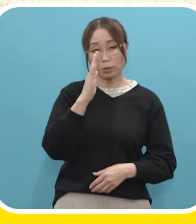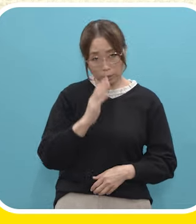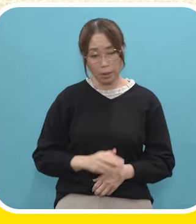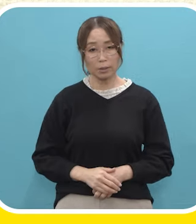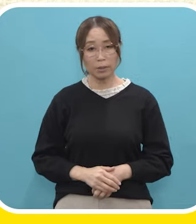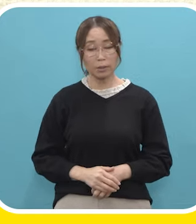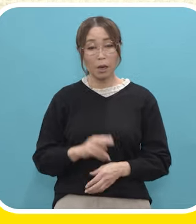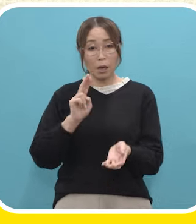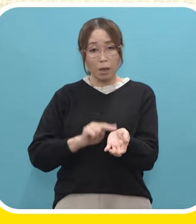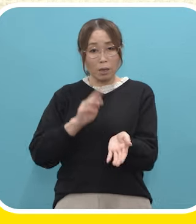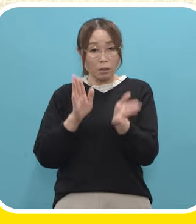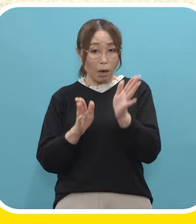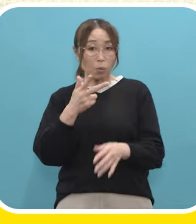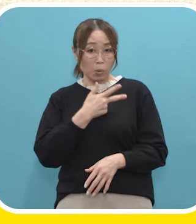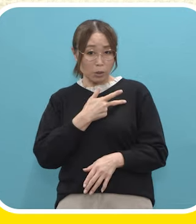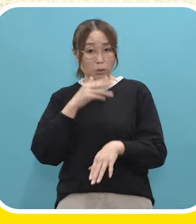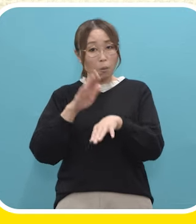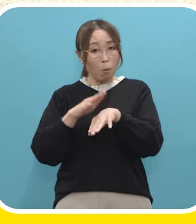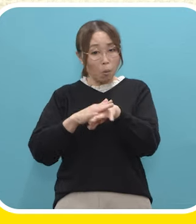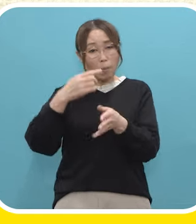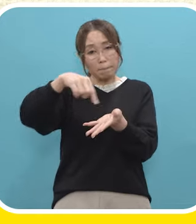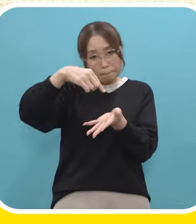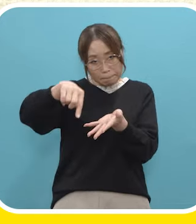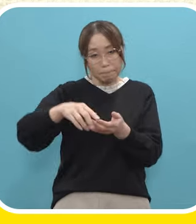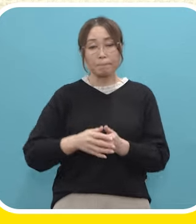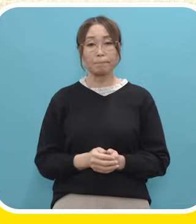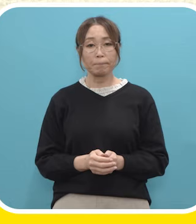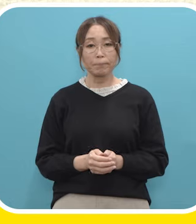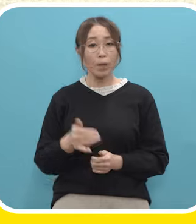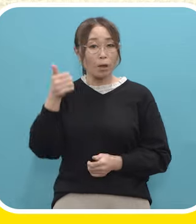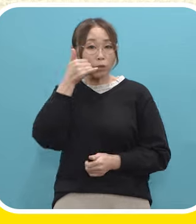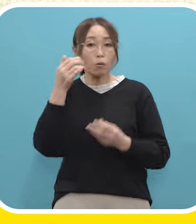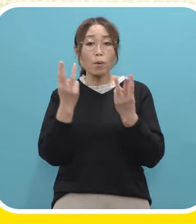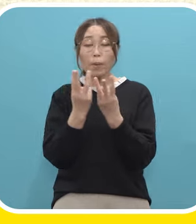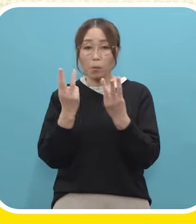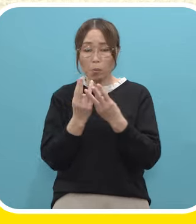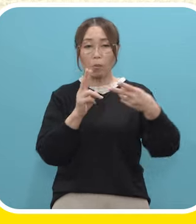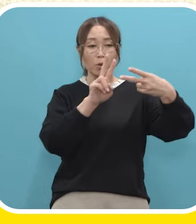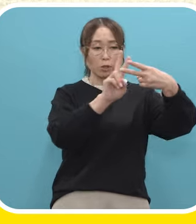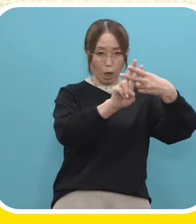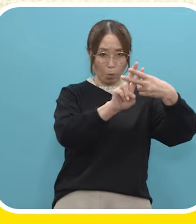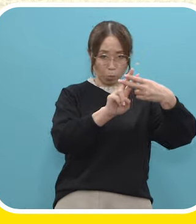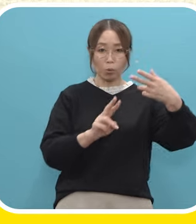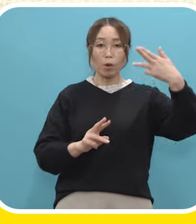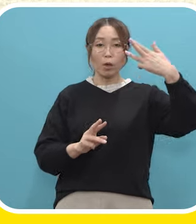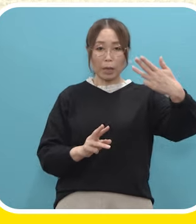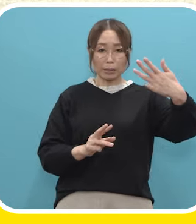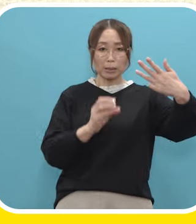してください。看護師が対応の仕方などをアドバイスします。電話番号は